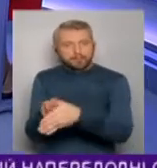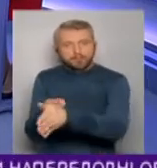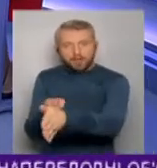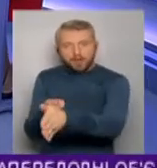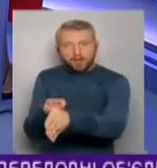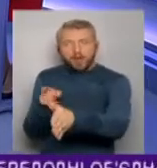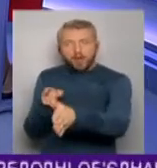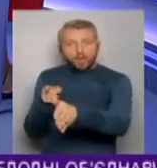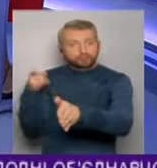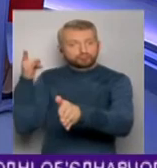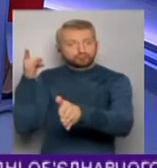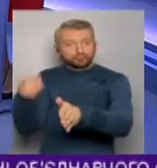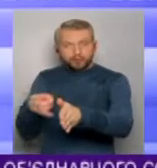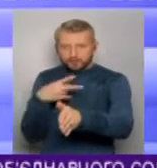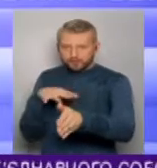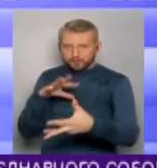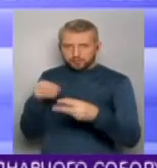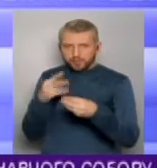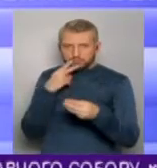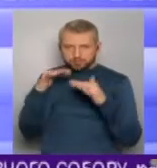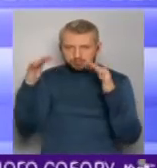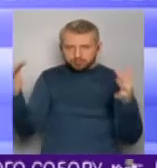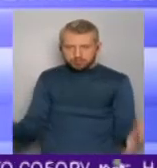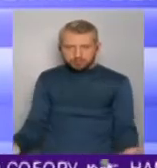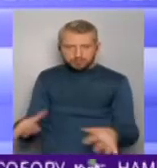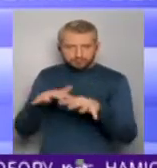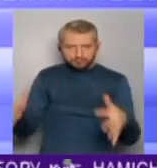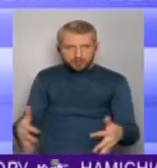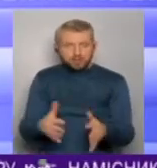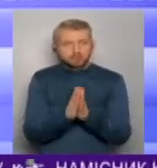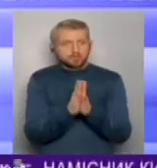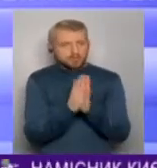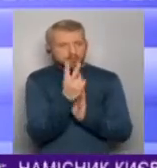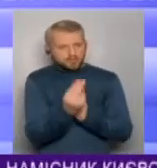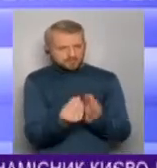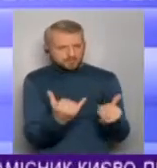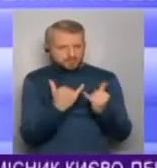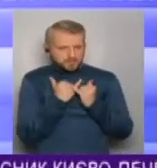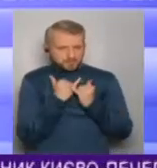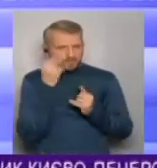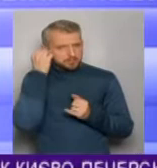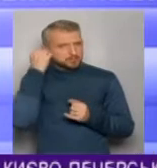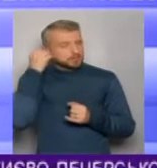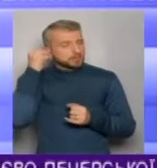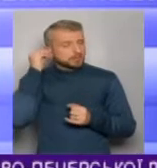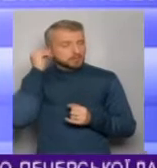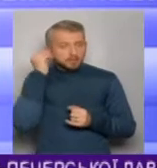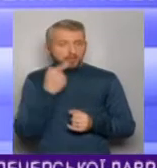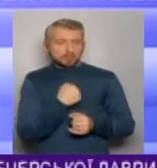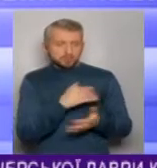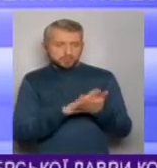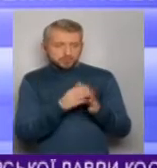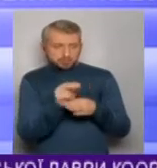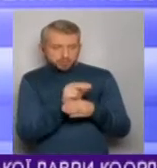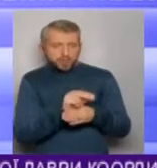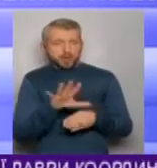бачимо і таке. Тому в мене дуже величезне прохання до всіх, будь ласка, два дні дайте нам буквально, ми справимося з ситуацією, а потім будемо